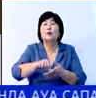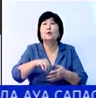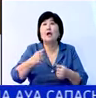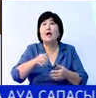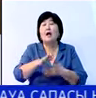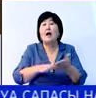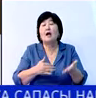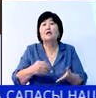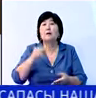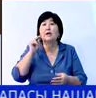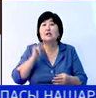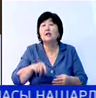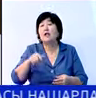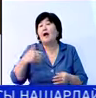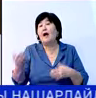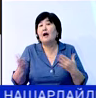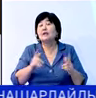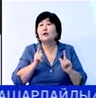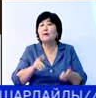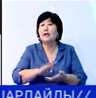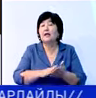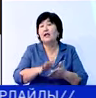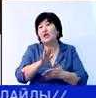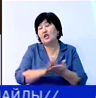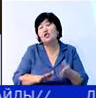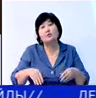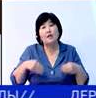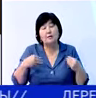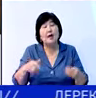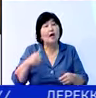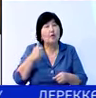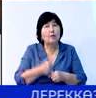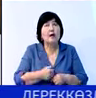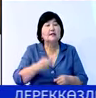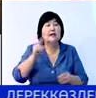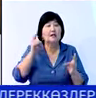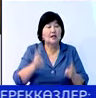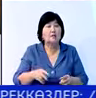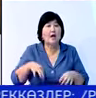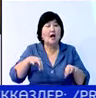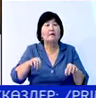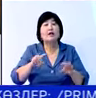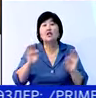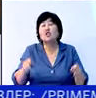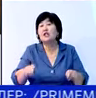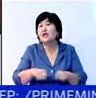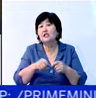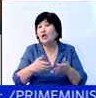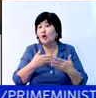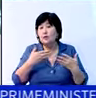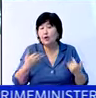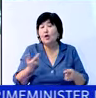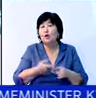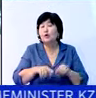арыз берген жәбірленуші қарсы тараппен келісімге келіп, кешірімде берген. Бастысы жәбірленушінің автокөлігіне ешқандай зақым келмеген,